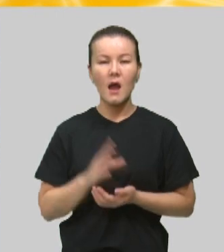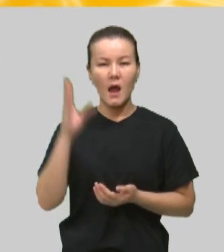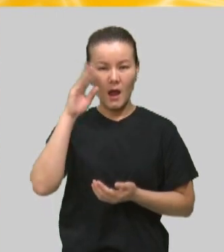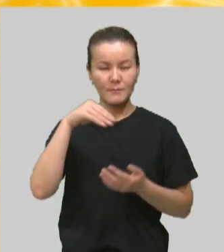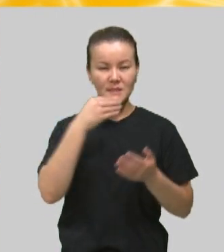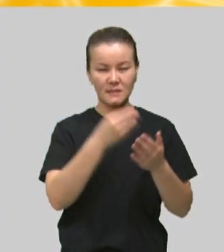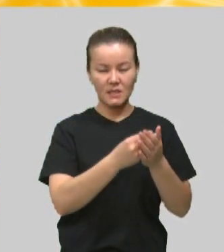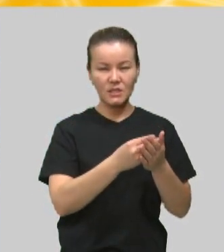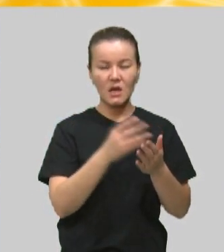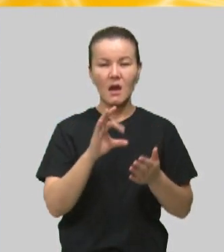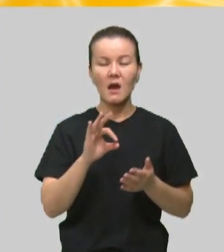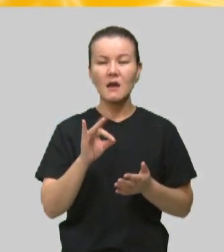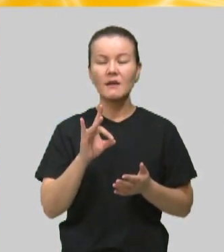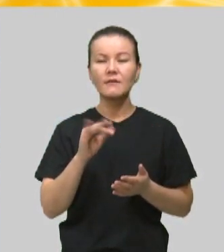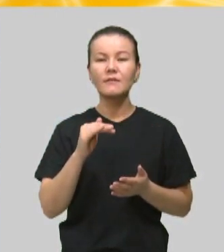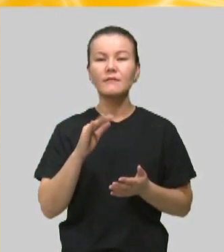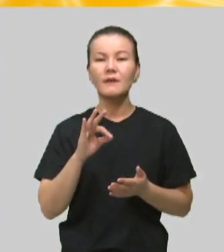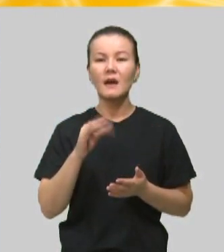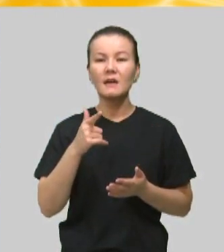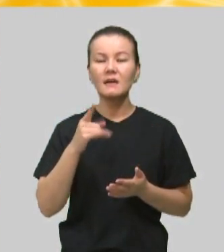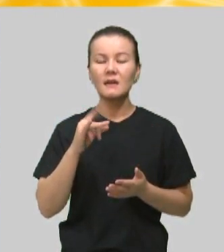Обозначим орфограммы.